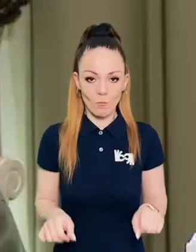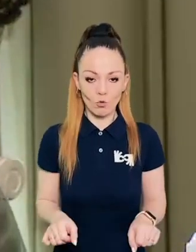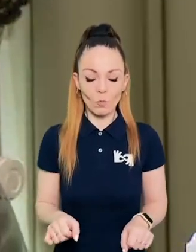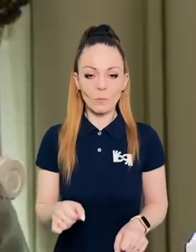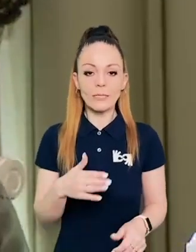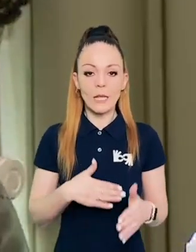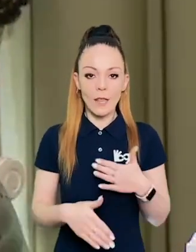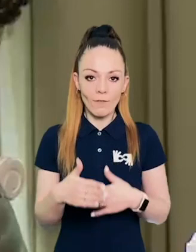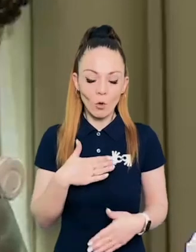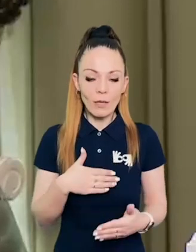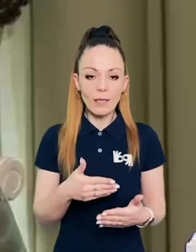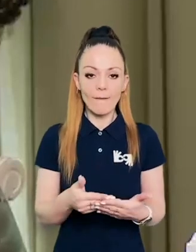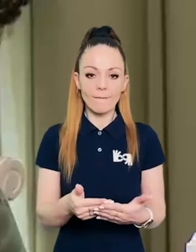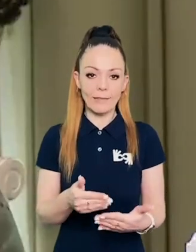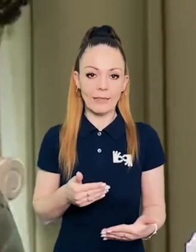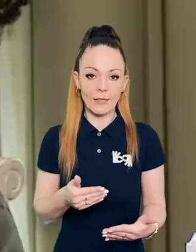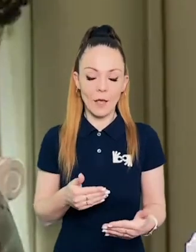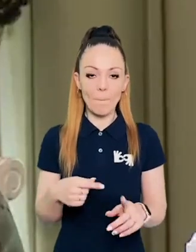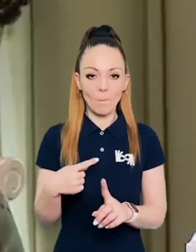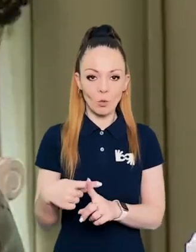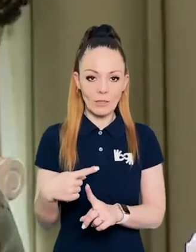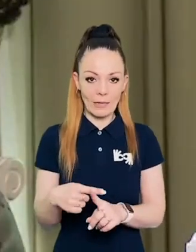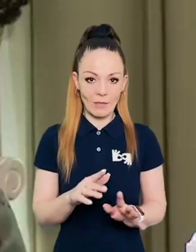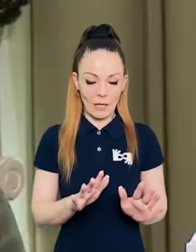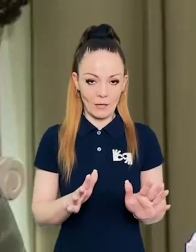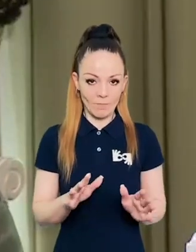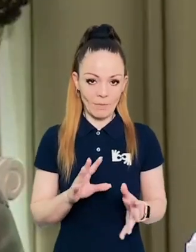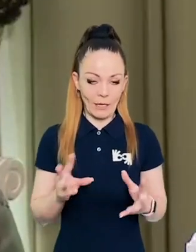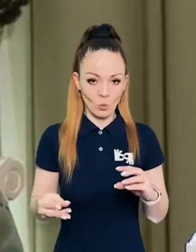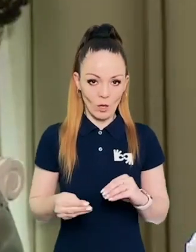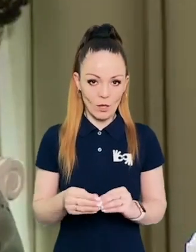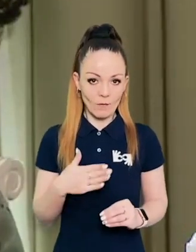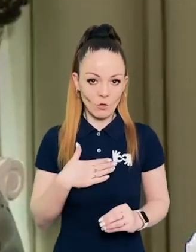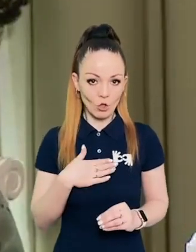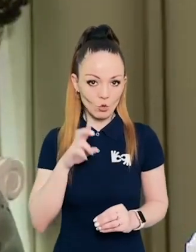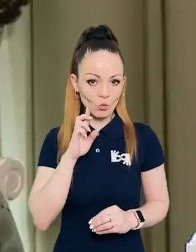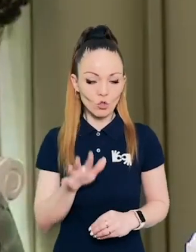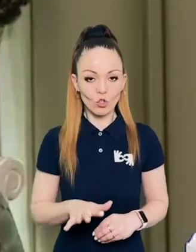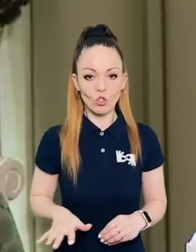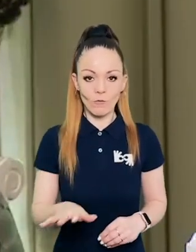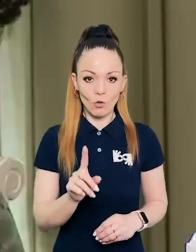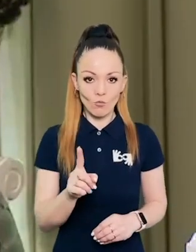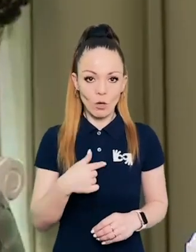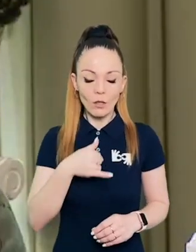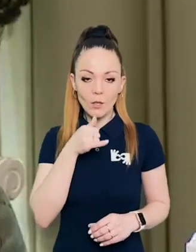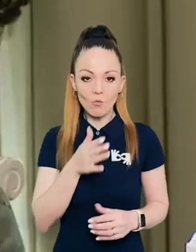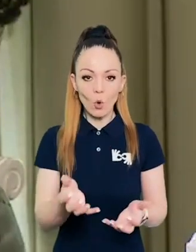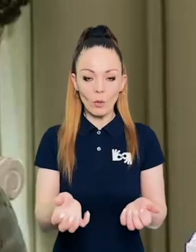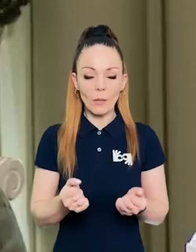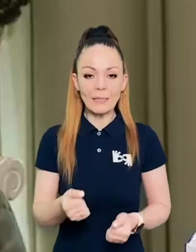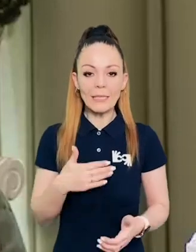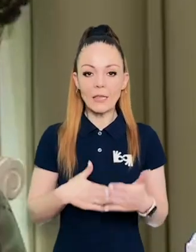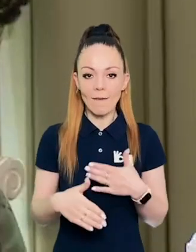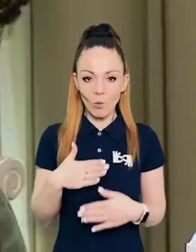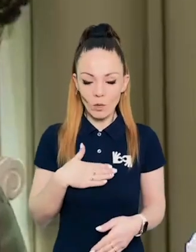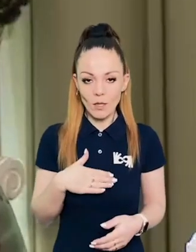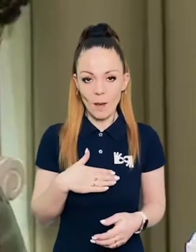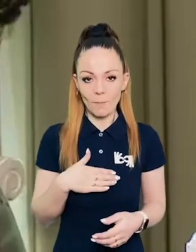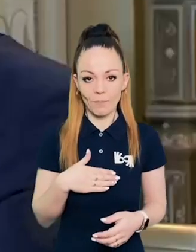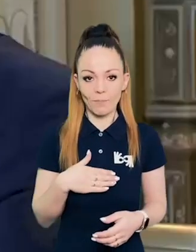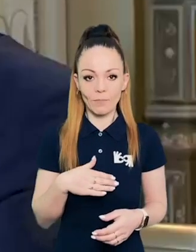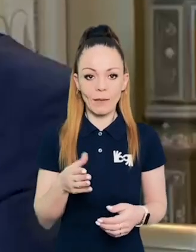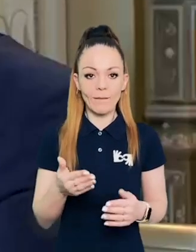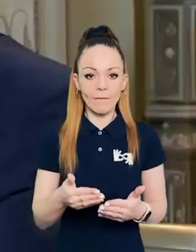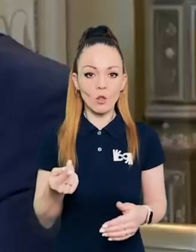можу. Задоволення від позитивних результатів нашої держави. Тому що я не можу отримувати